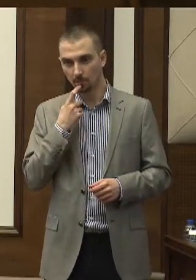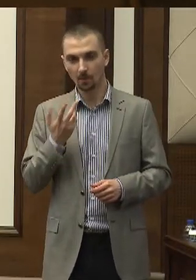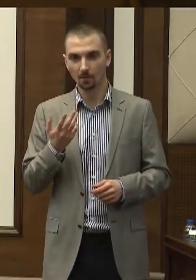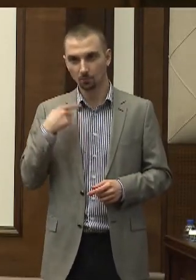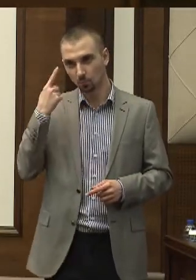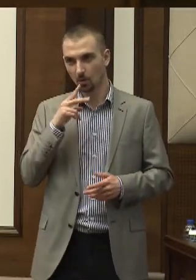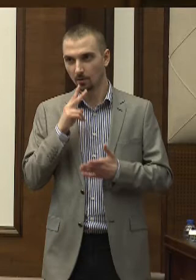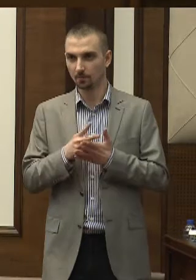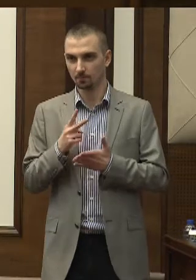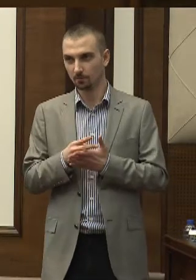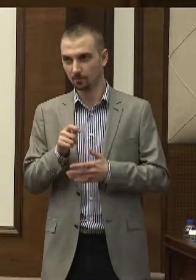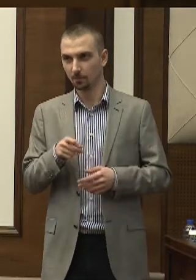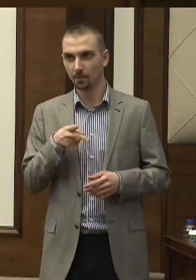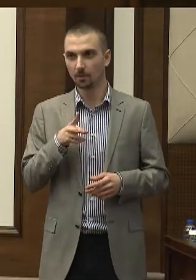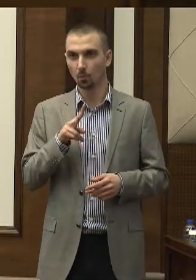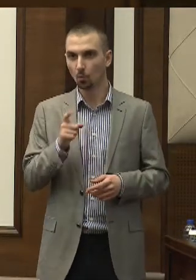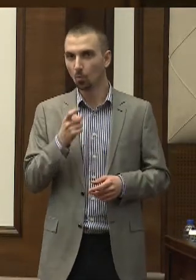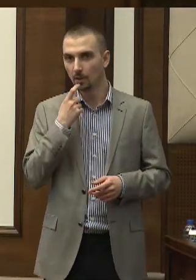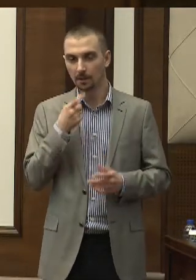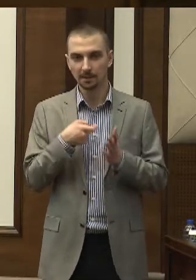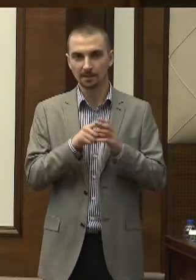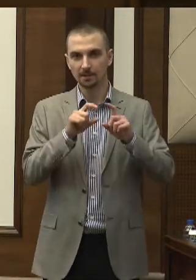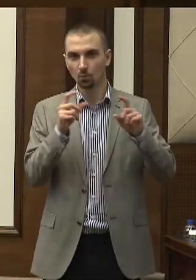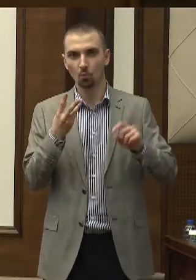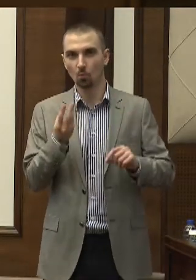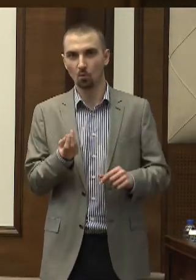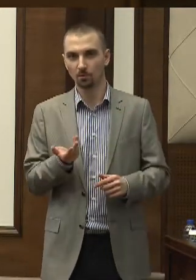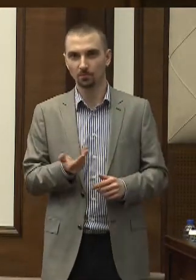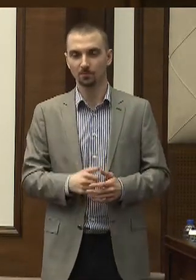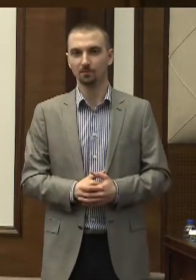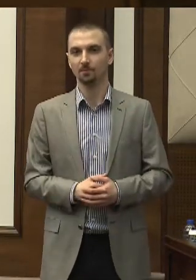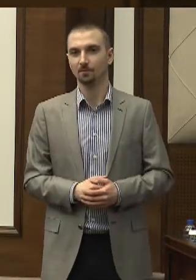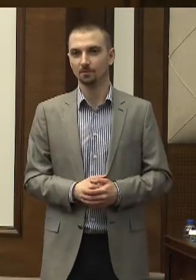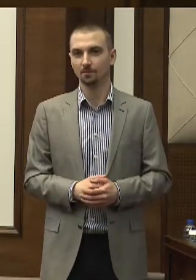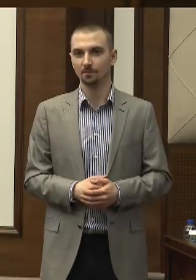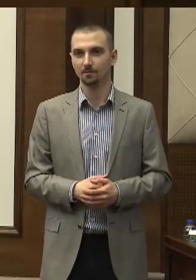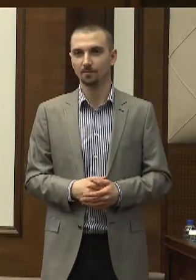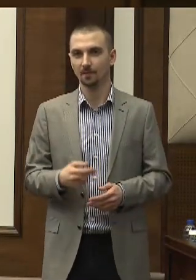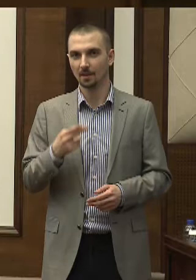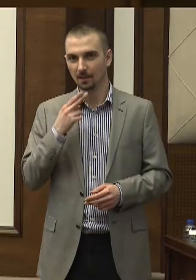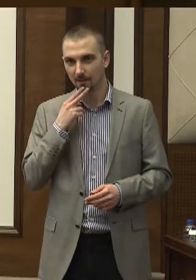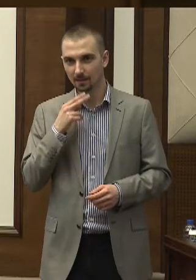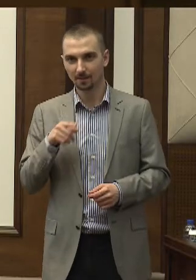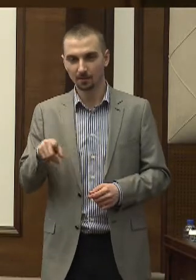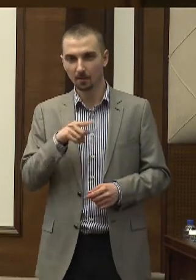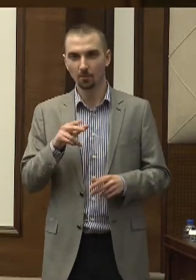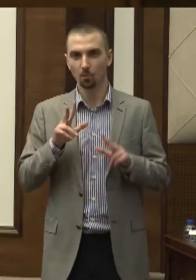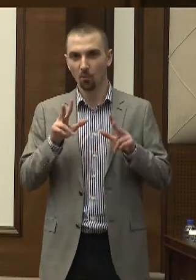şimdi. Spor yılı çok çok zengin geçti. Kızlarımız Sultanlar Ligi'ne gitmek